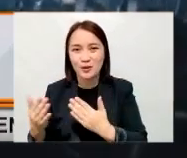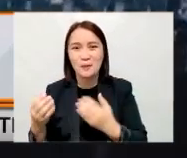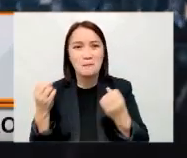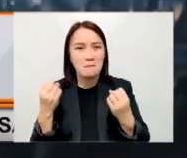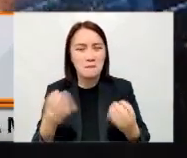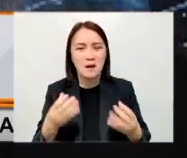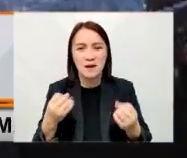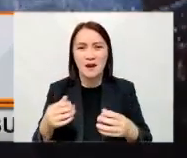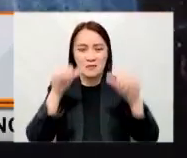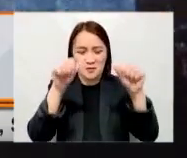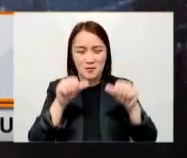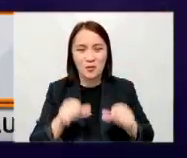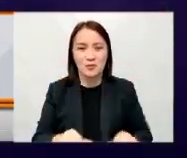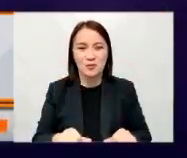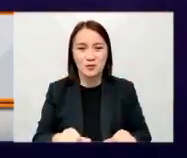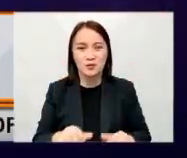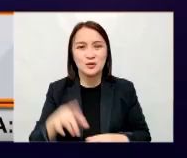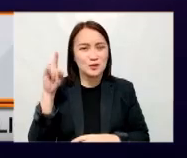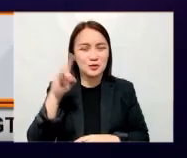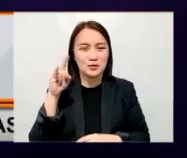sa social media.